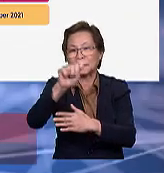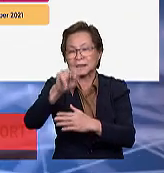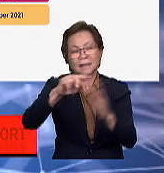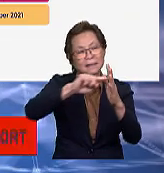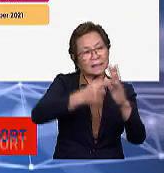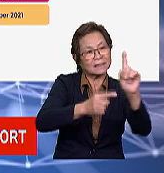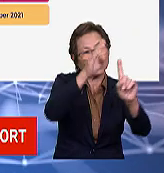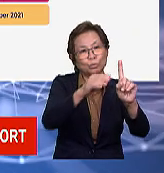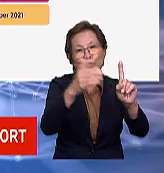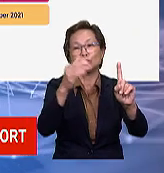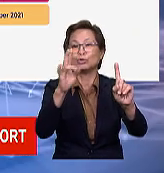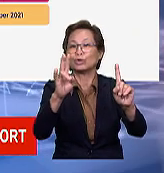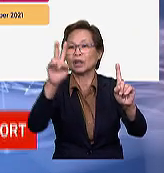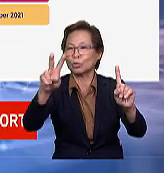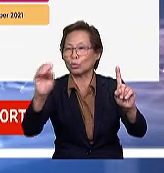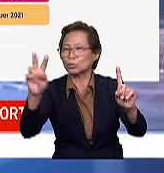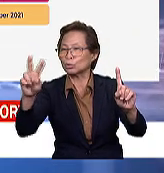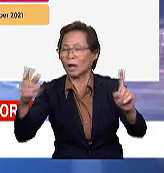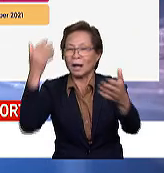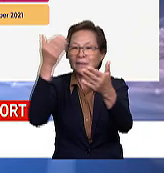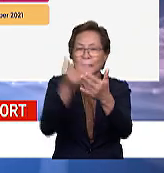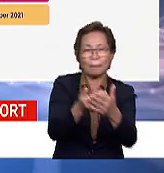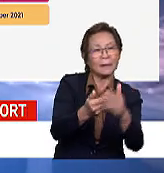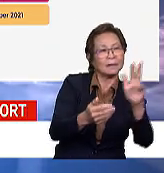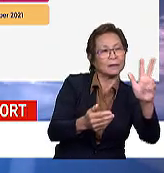julai 2021 sehingga